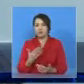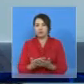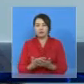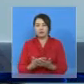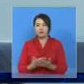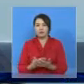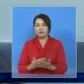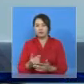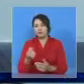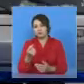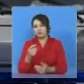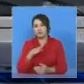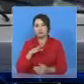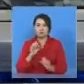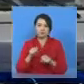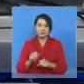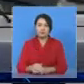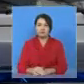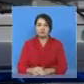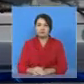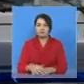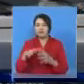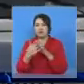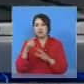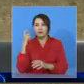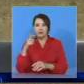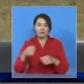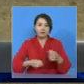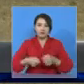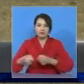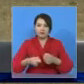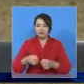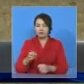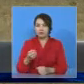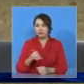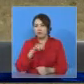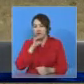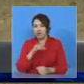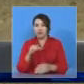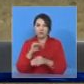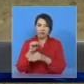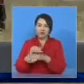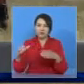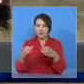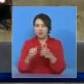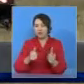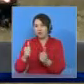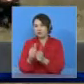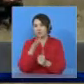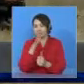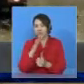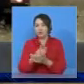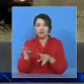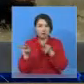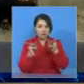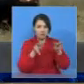болуы мүмкін. Айта кетейік, ауыл шаруашылығы басқармасы мен дезинфекция мамандарынан құрылған штаб алдағы уақытта да жағдайды